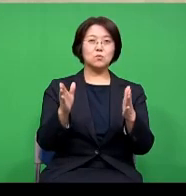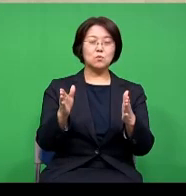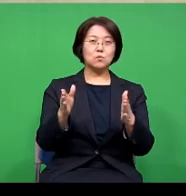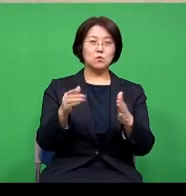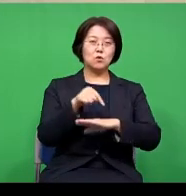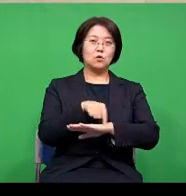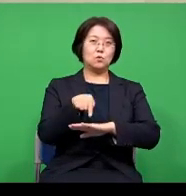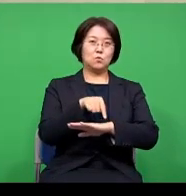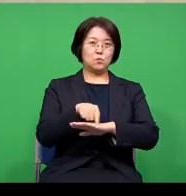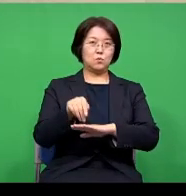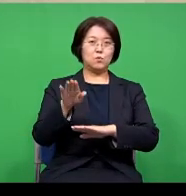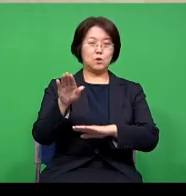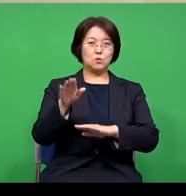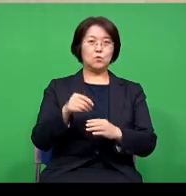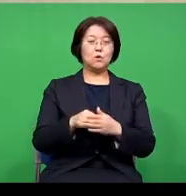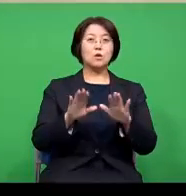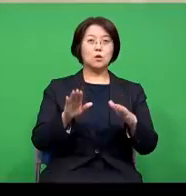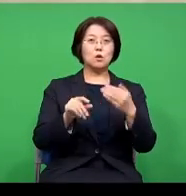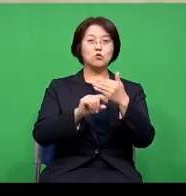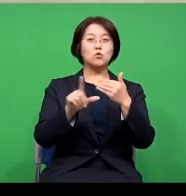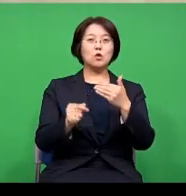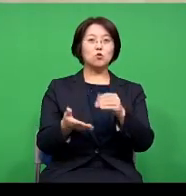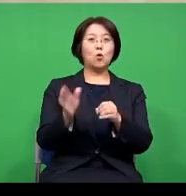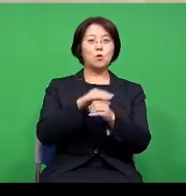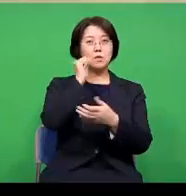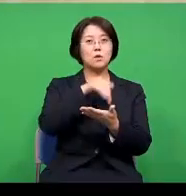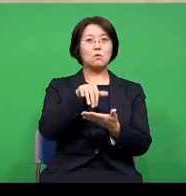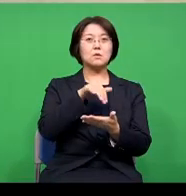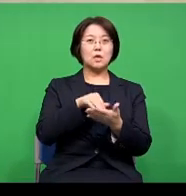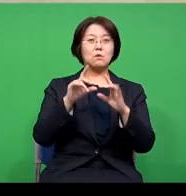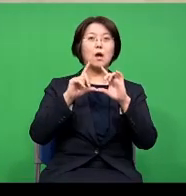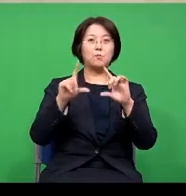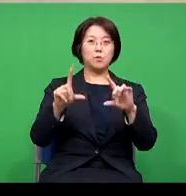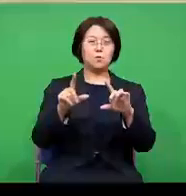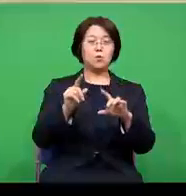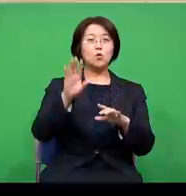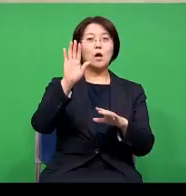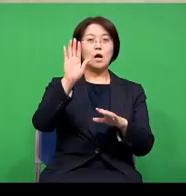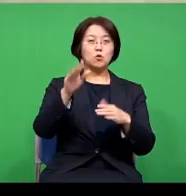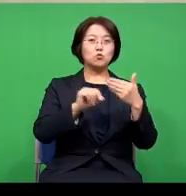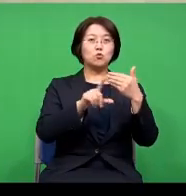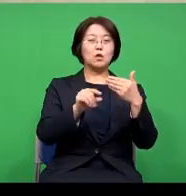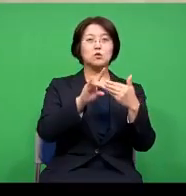イムスケジュールになってきました。で、今日はまあ、9月補正の発表ということで、この後9月